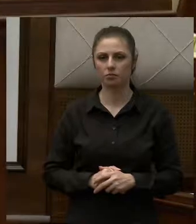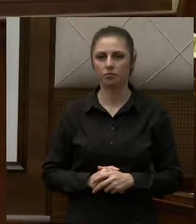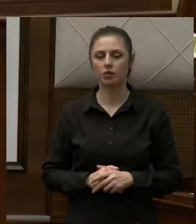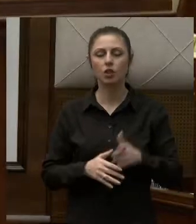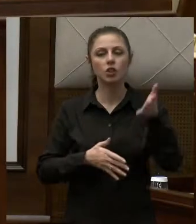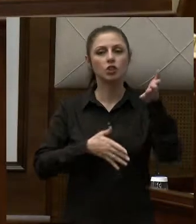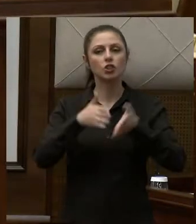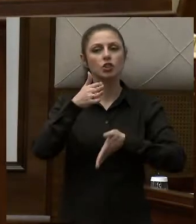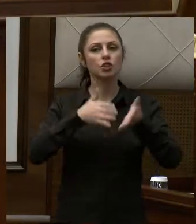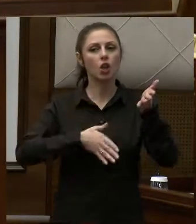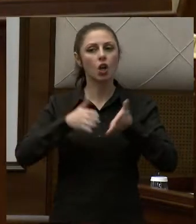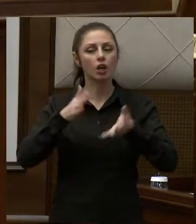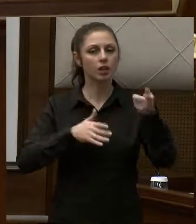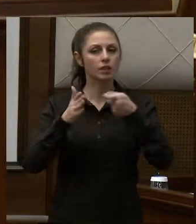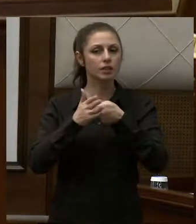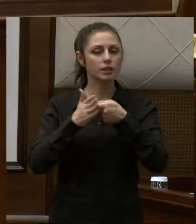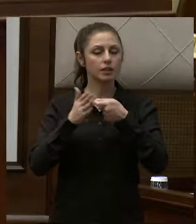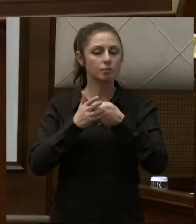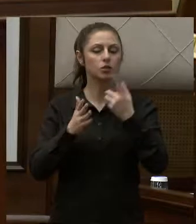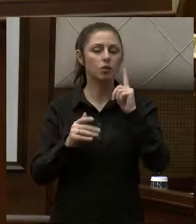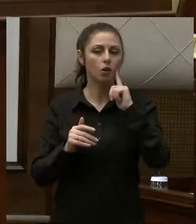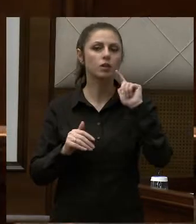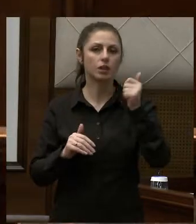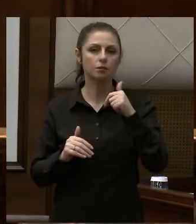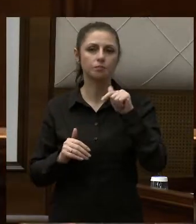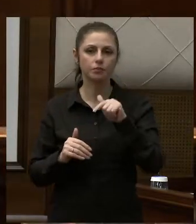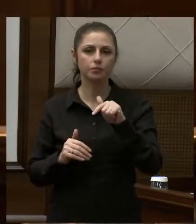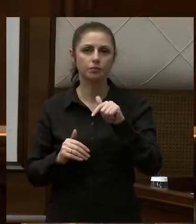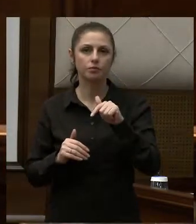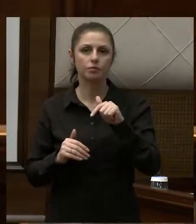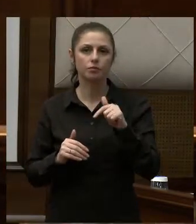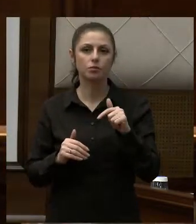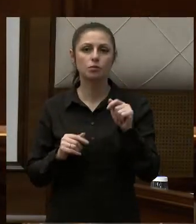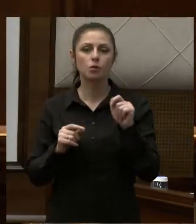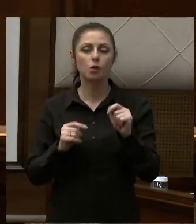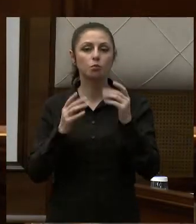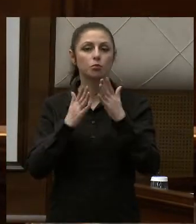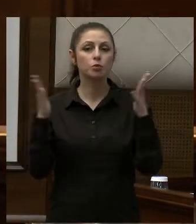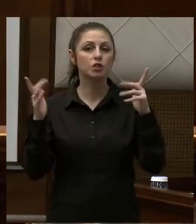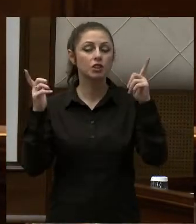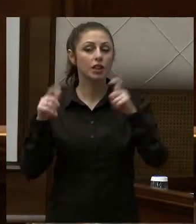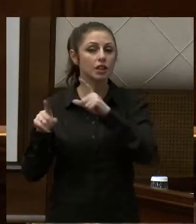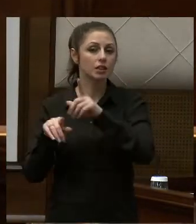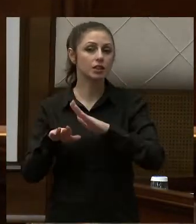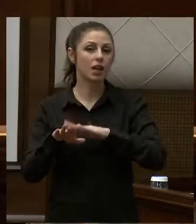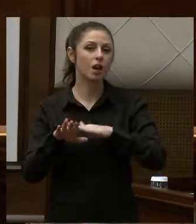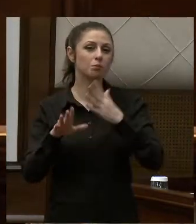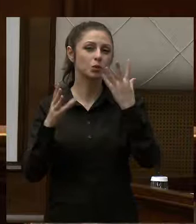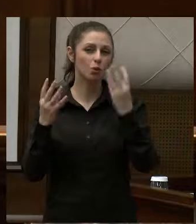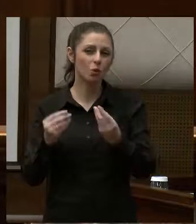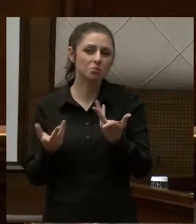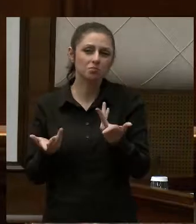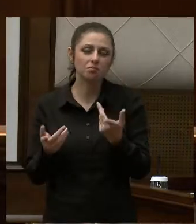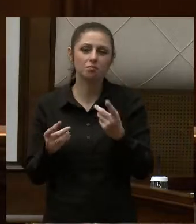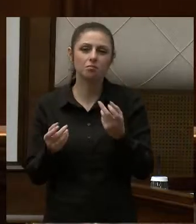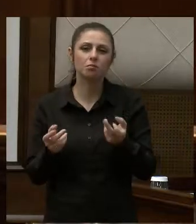Sokak isimleri önemliydi. Sokak isimleri son derece büyük şehrin yapmış olduğu bir lüzumsuz